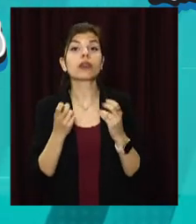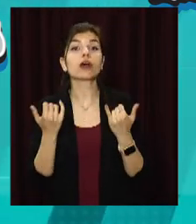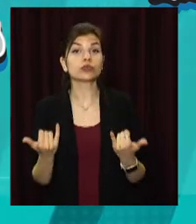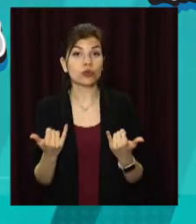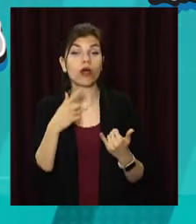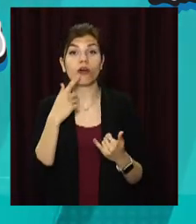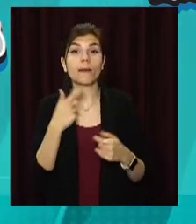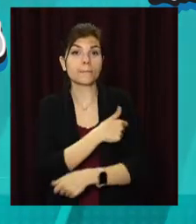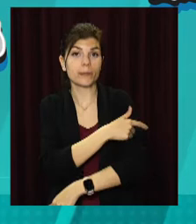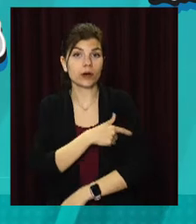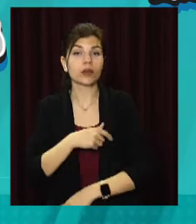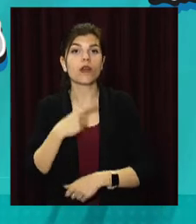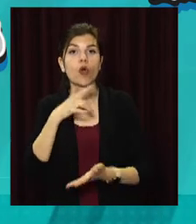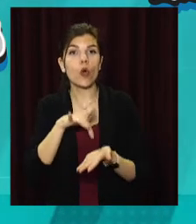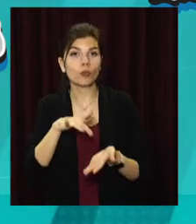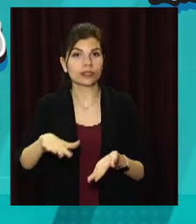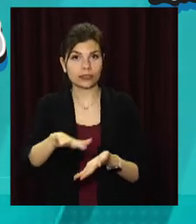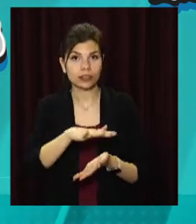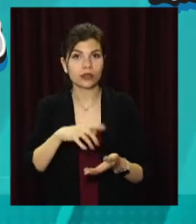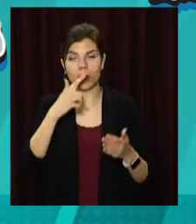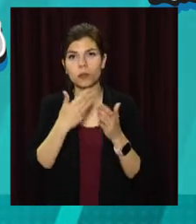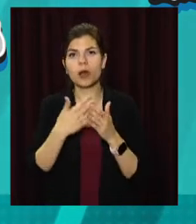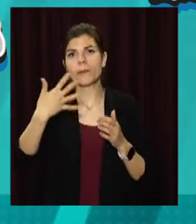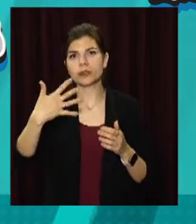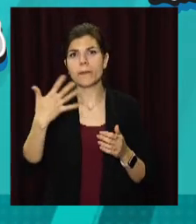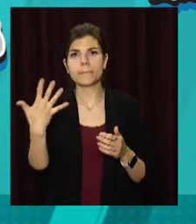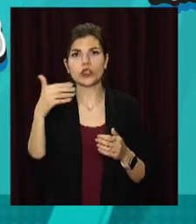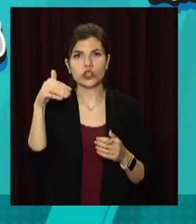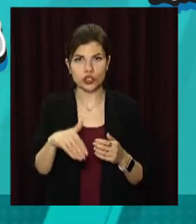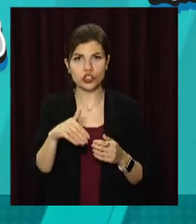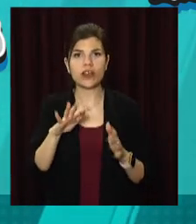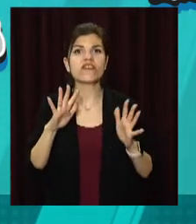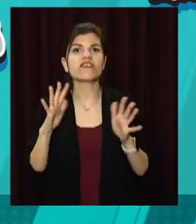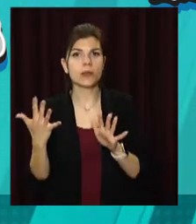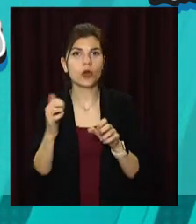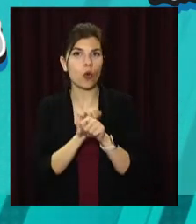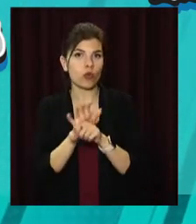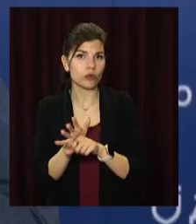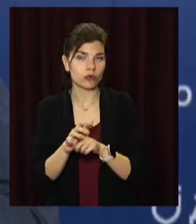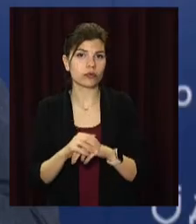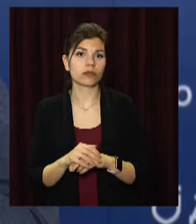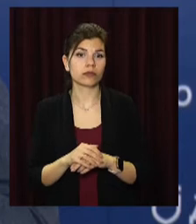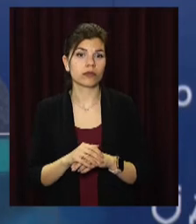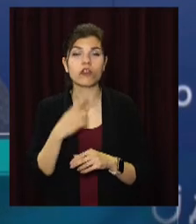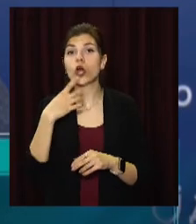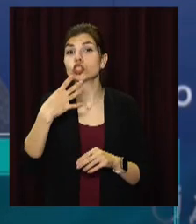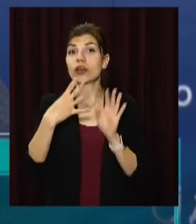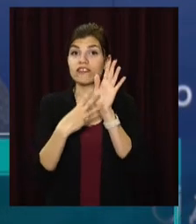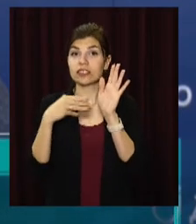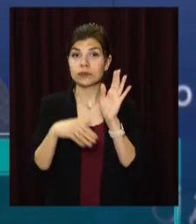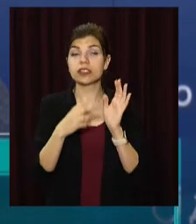сьогодні, кажуть медики, в обласному центрі зареєстровано майже 55 тисяч випадків корони.